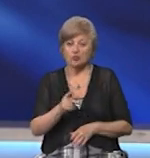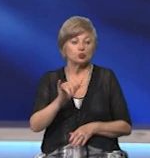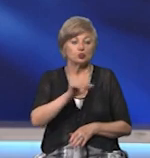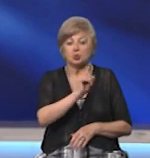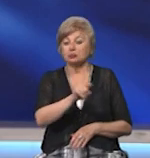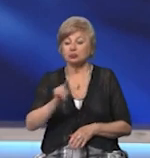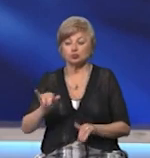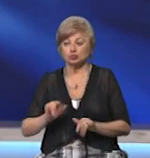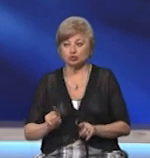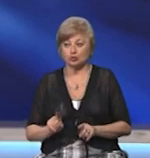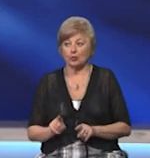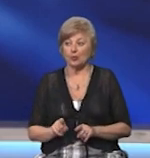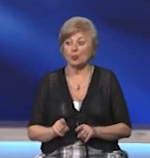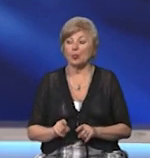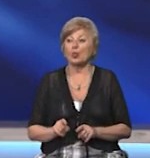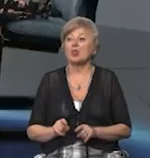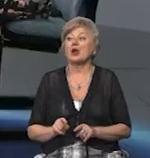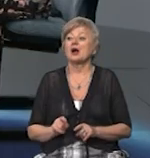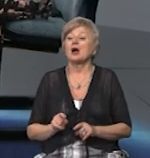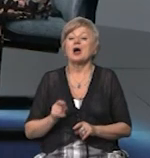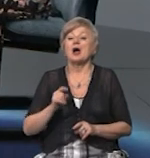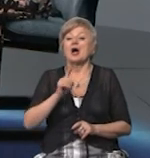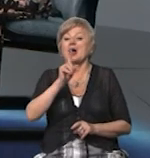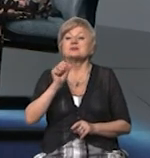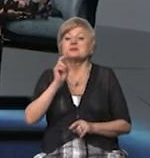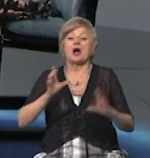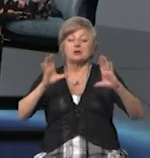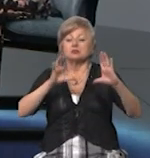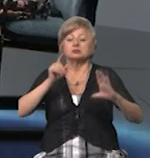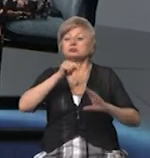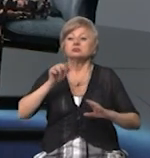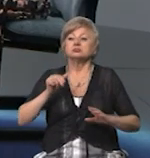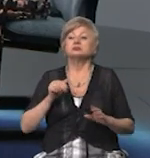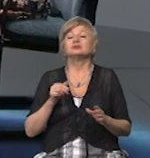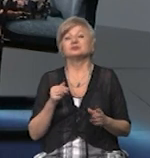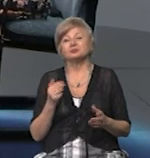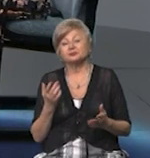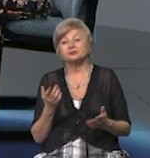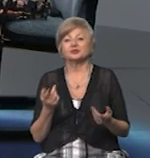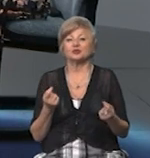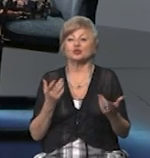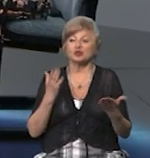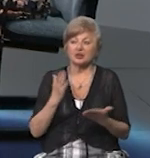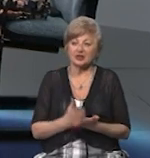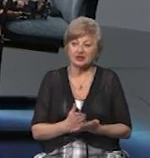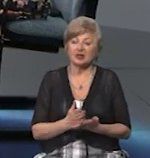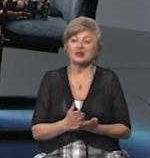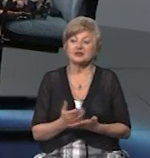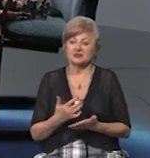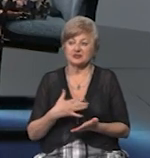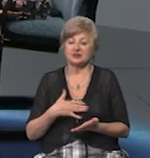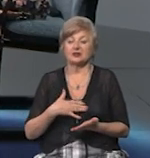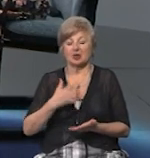нормально. Якоїсь там неузгодженості у знаках нема зі знаками? Все трішки там є, я відправив кілька заявок